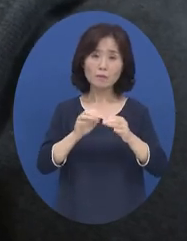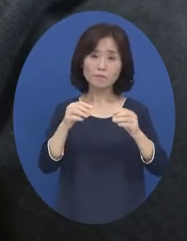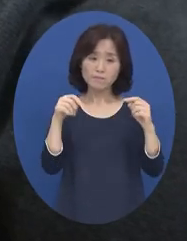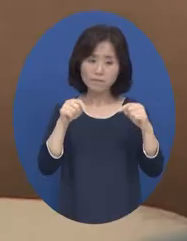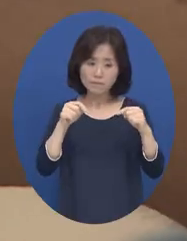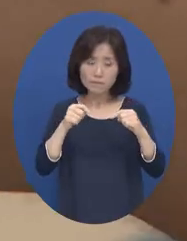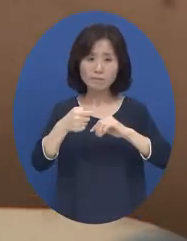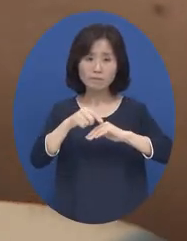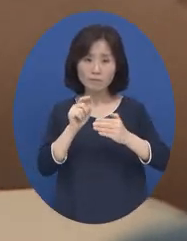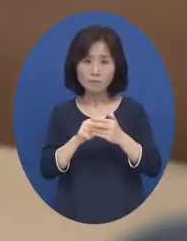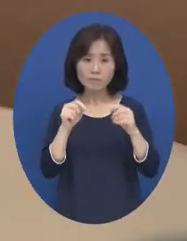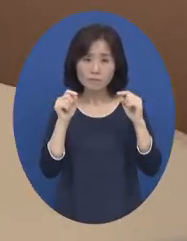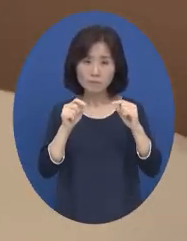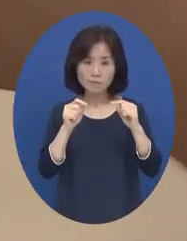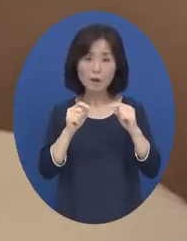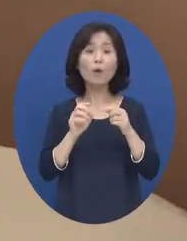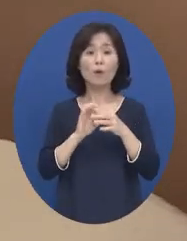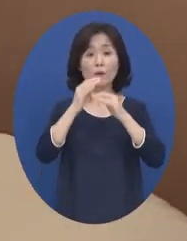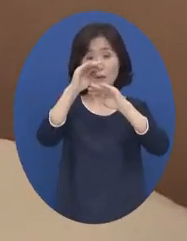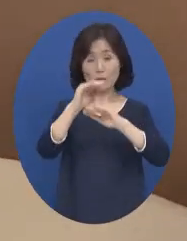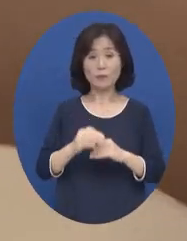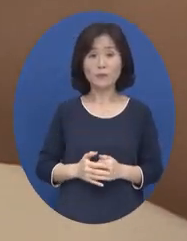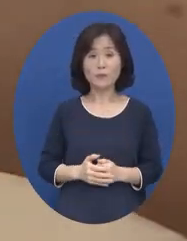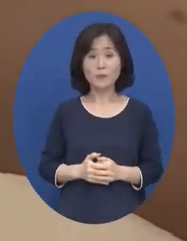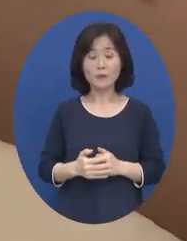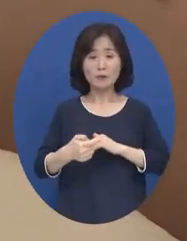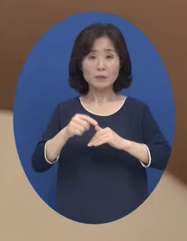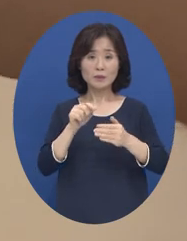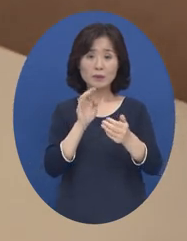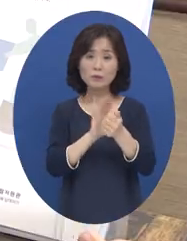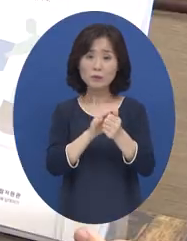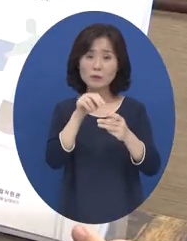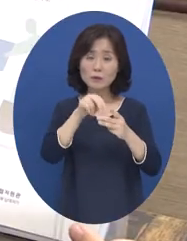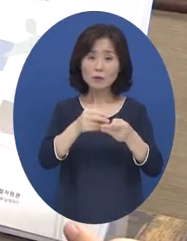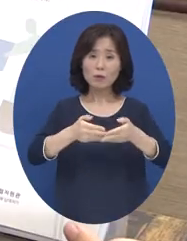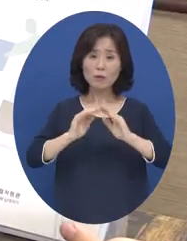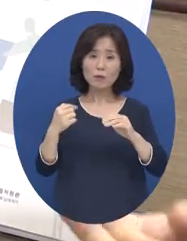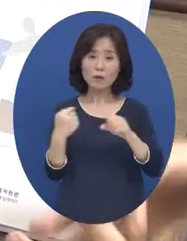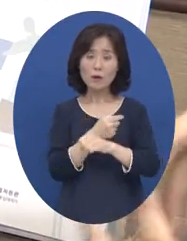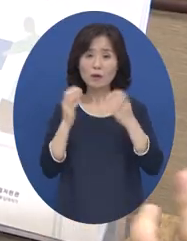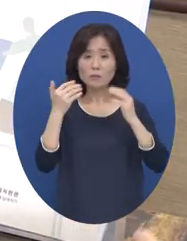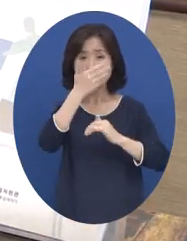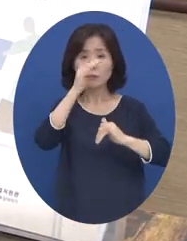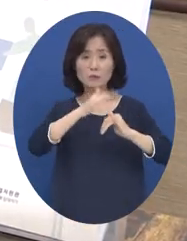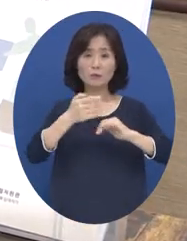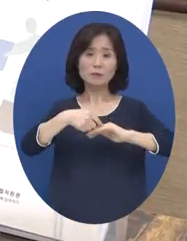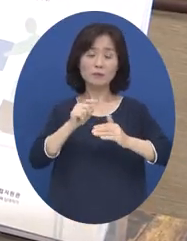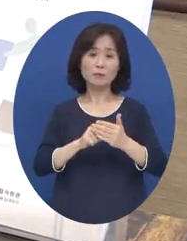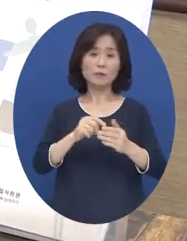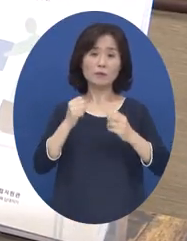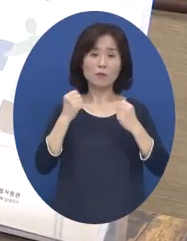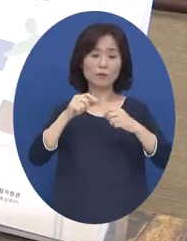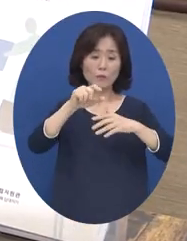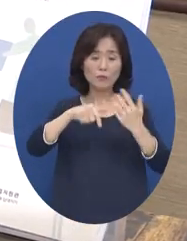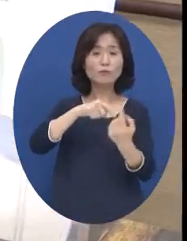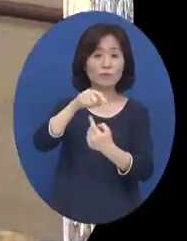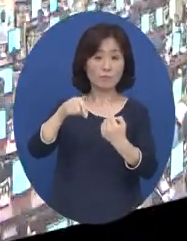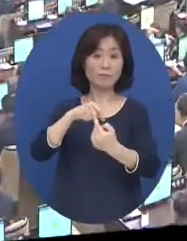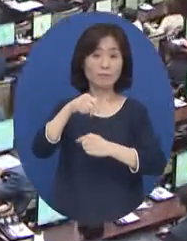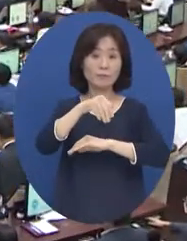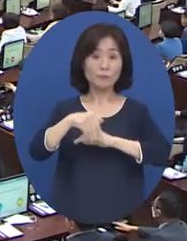서비스를 받도록 하는게 휴 골자 입니다 심리 지원센터 설치 외에도 아동과 청소년의 심리 건강 프로그램을 운영하도록